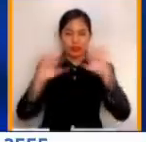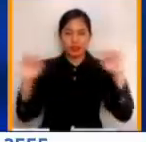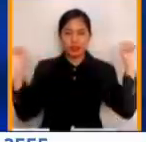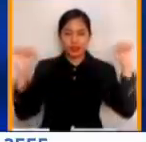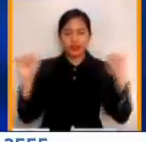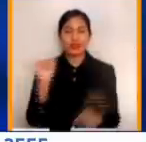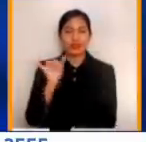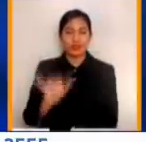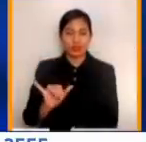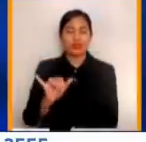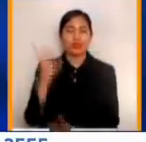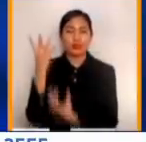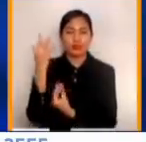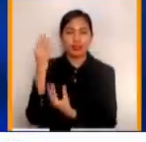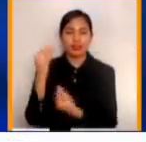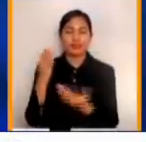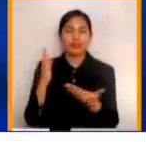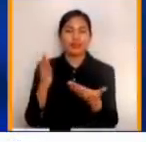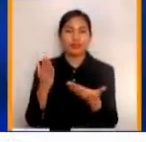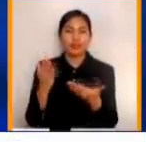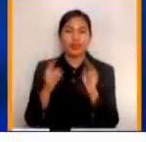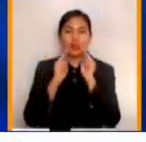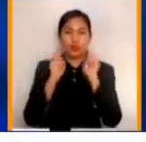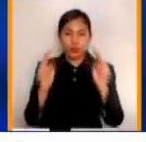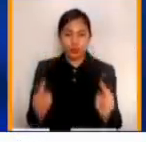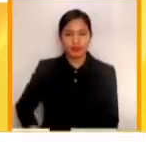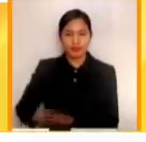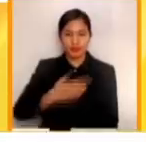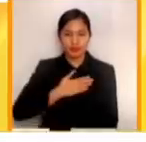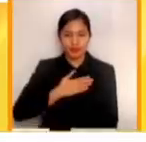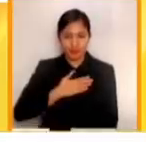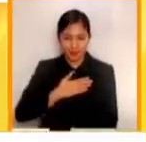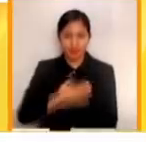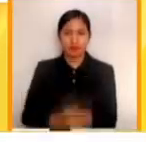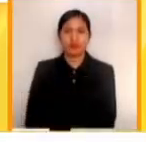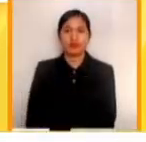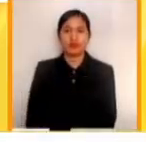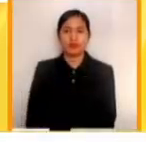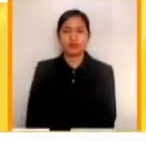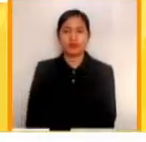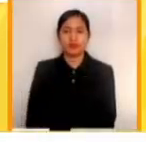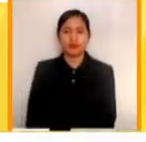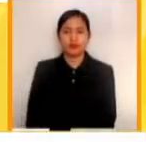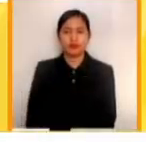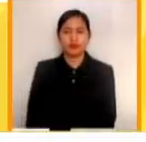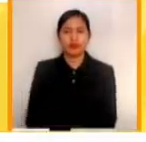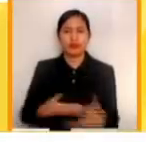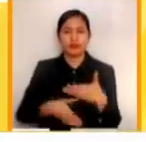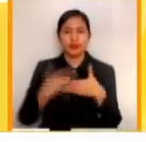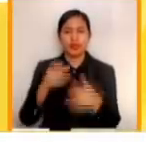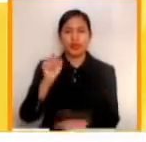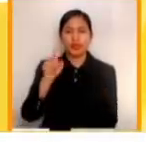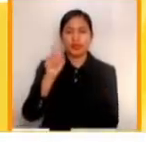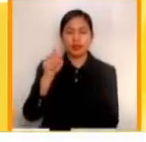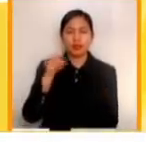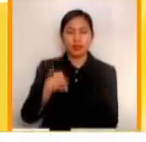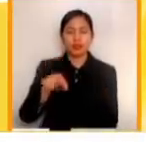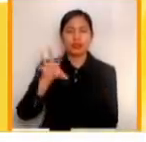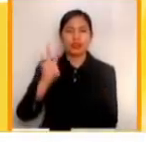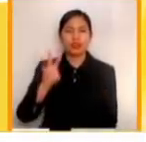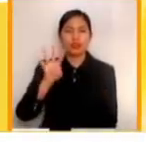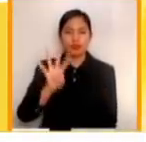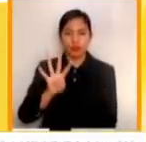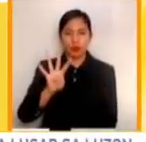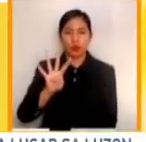balita. Sandra Aguinaldo, Buong Puso para sa Pilipino. Umabot na sa 11.64 trillion pesos ang utang